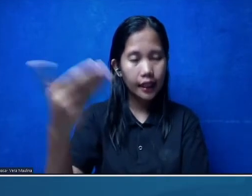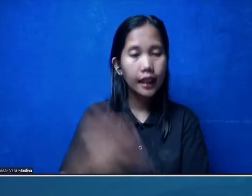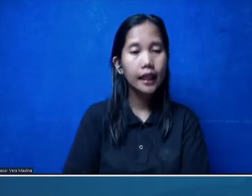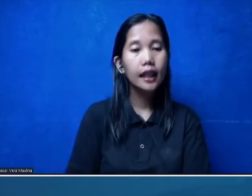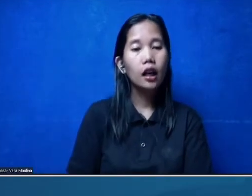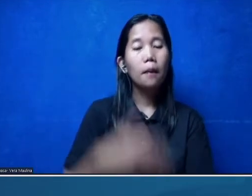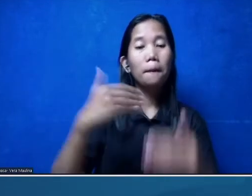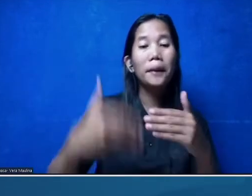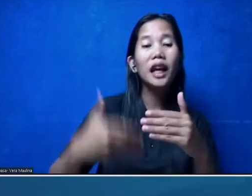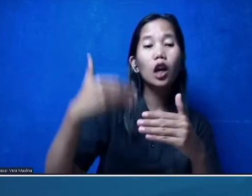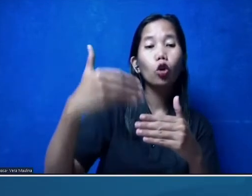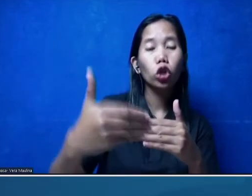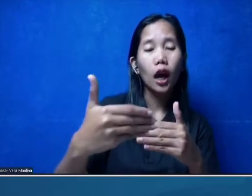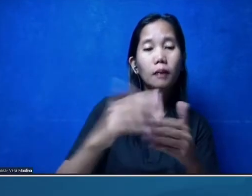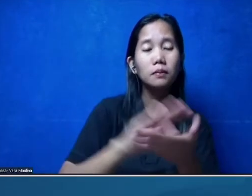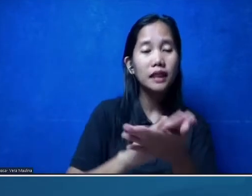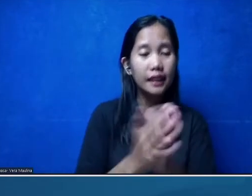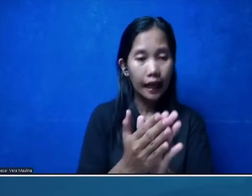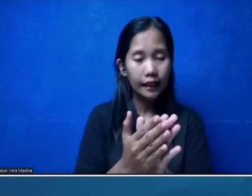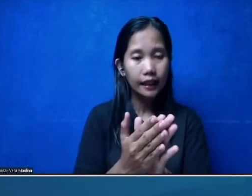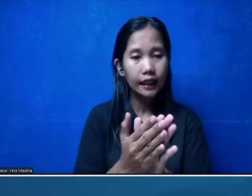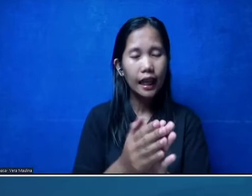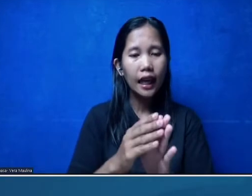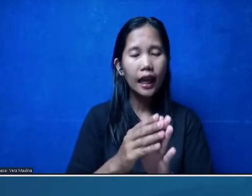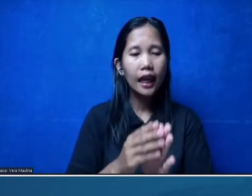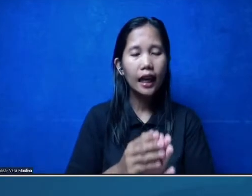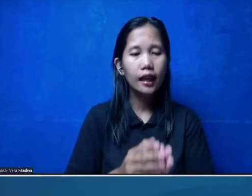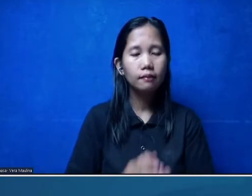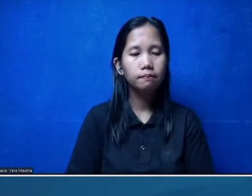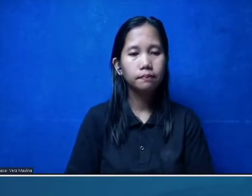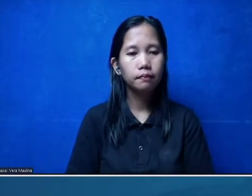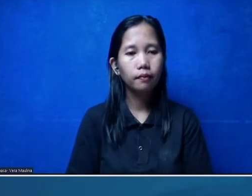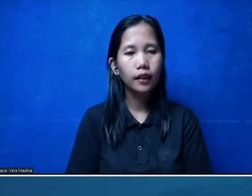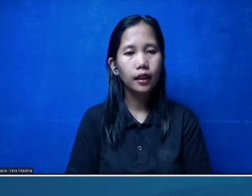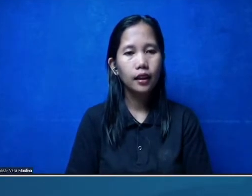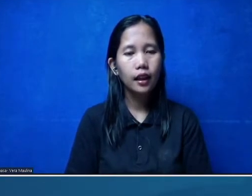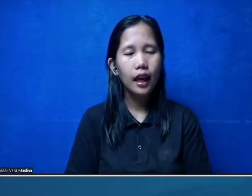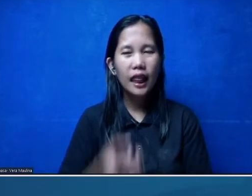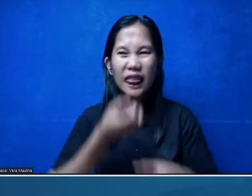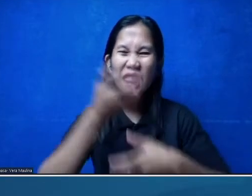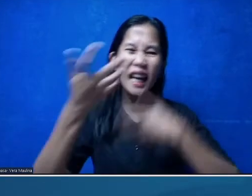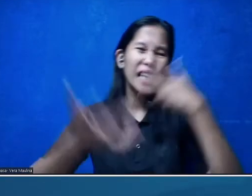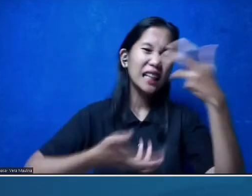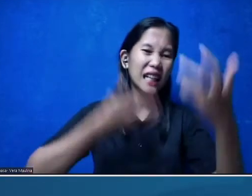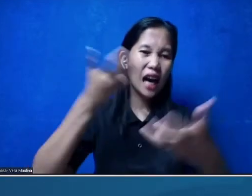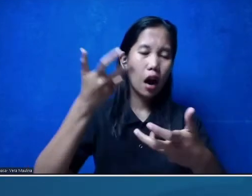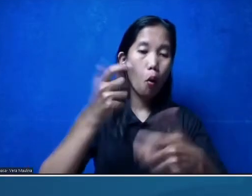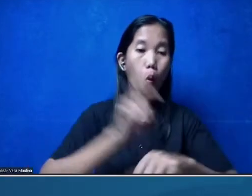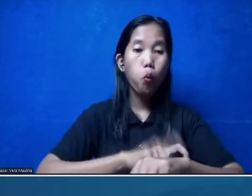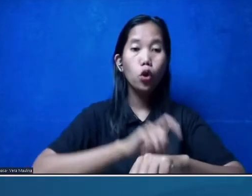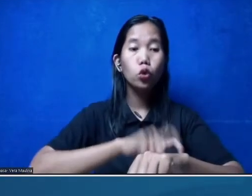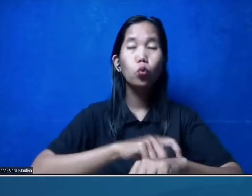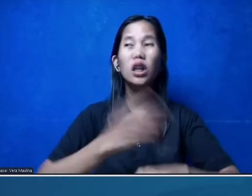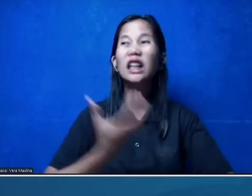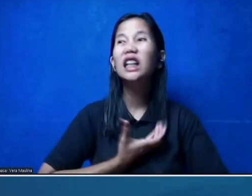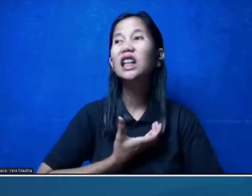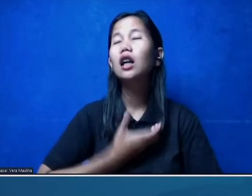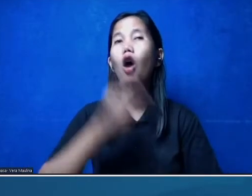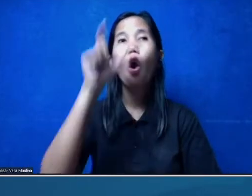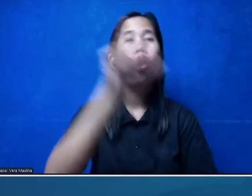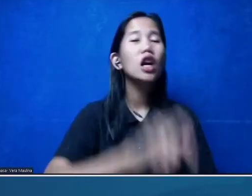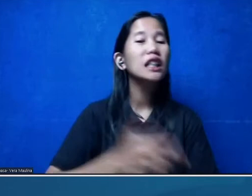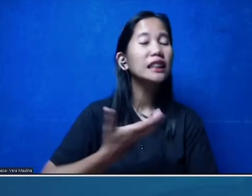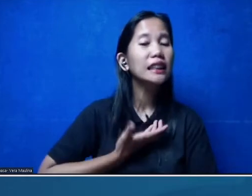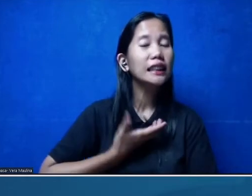Yesus diatas kayu salib pada waktu orang ingin mendengar apa yang Yesus teriakan diatas kayu salib